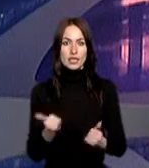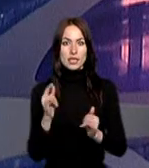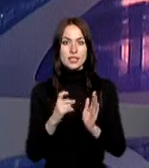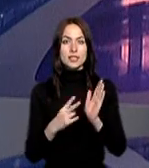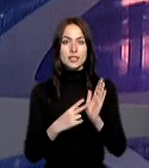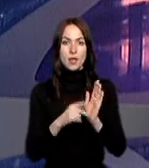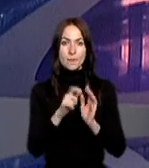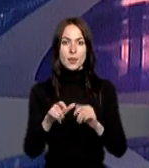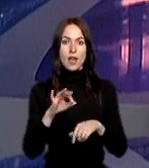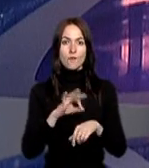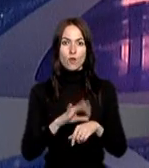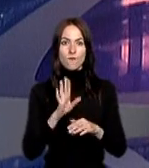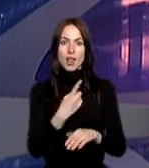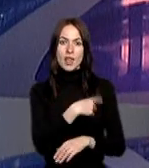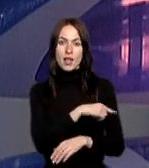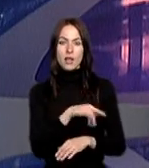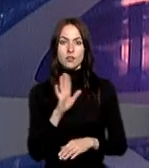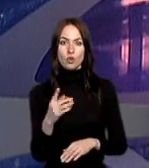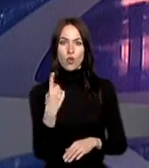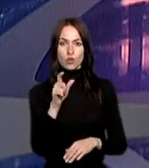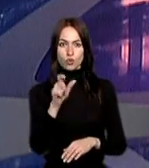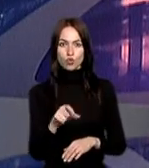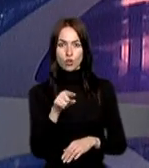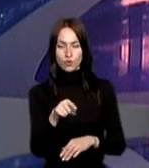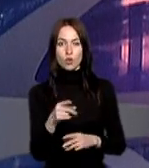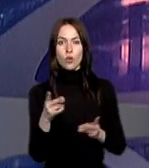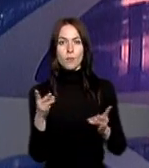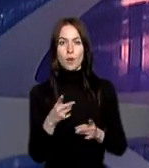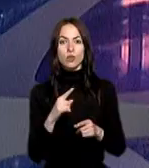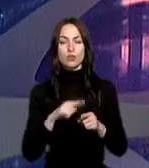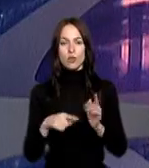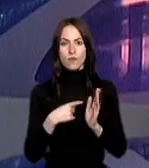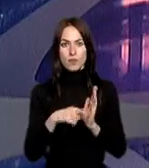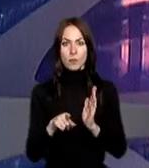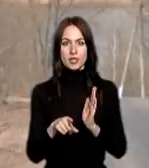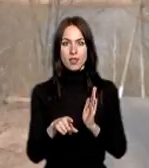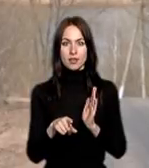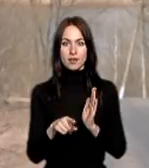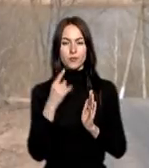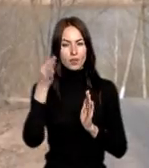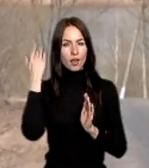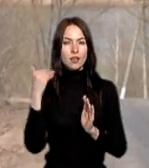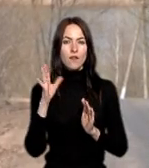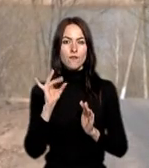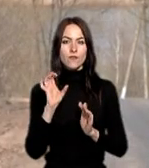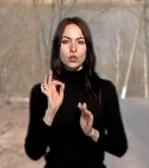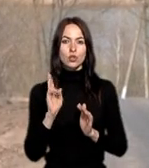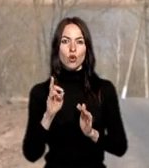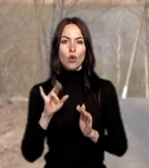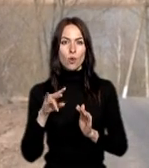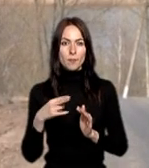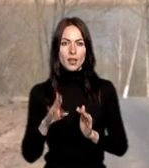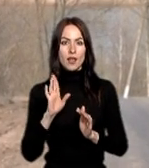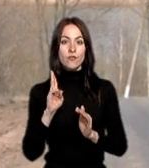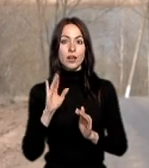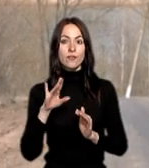7 хворих у лікарні лишається один чоловік, якого мають незабаром виписати. Нагадаємо, у Високопіллі у квітні